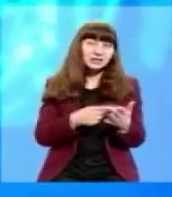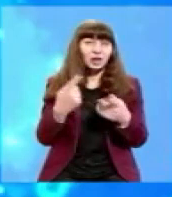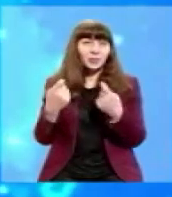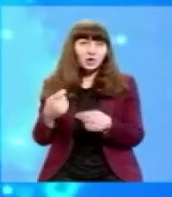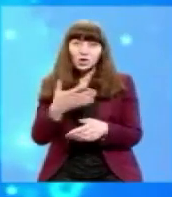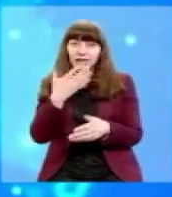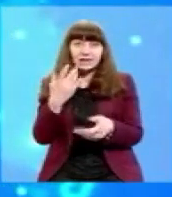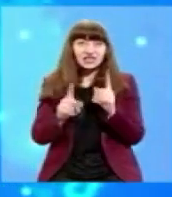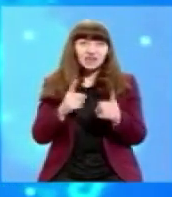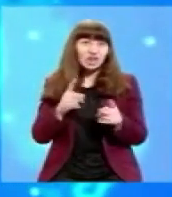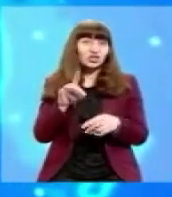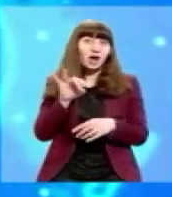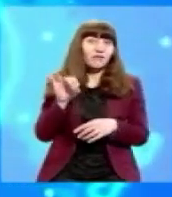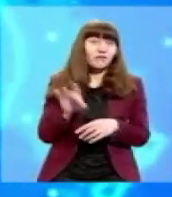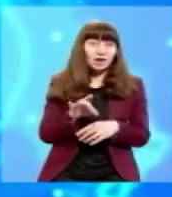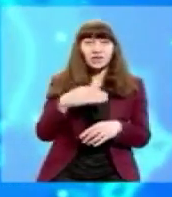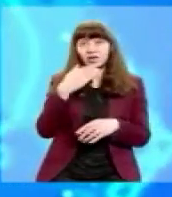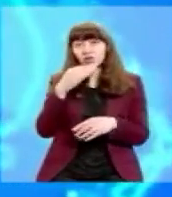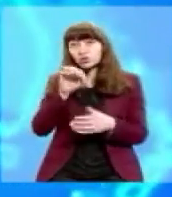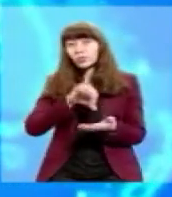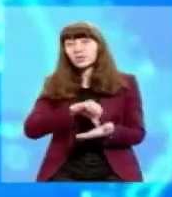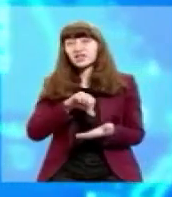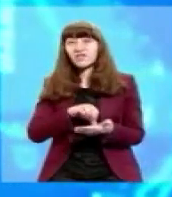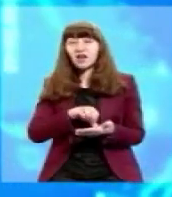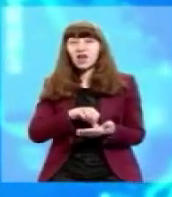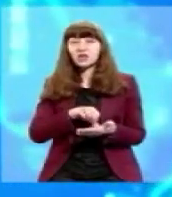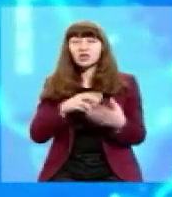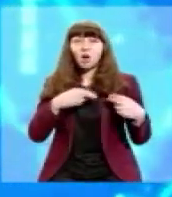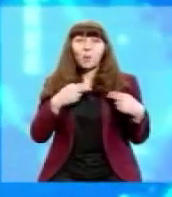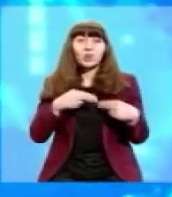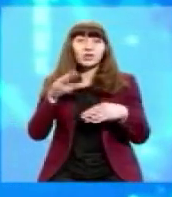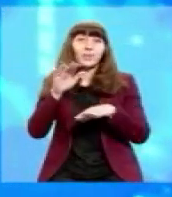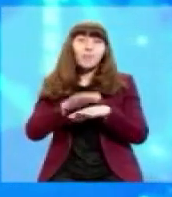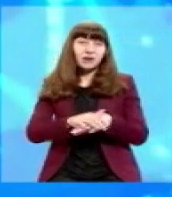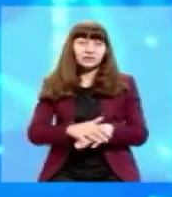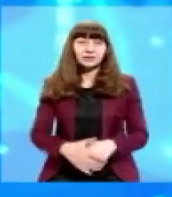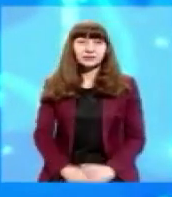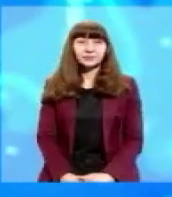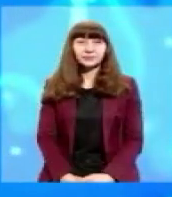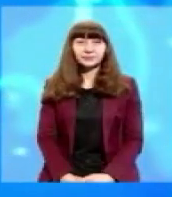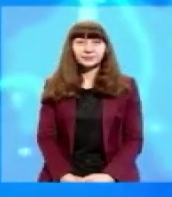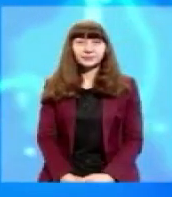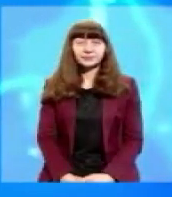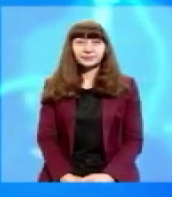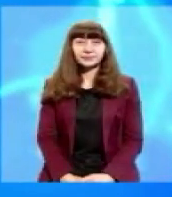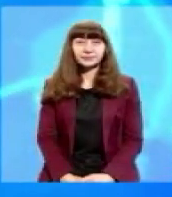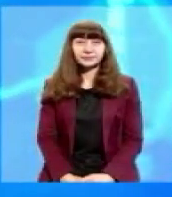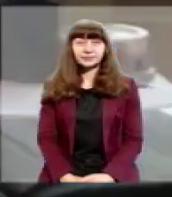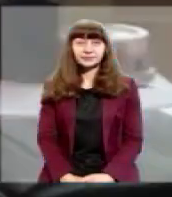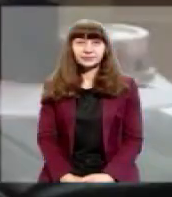реальности товары или представляются сотрудниками банка и просят персональные данные банковских карт потерпевших.